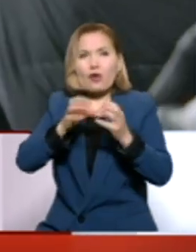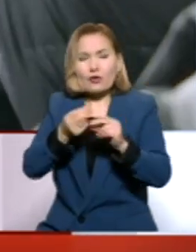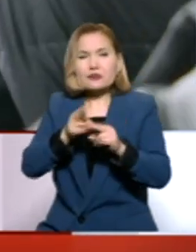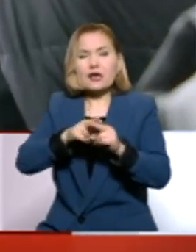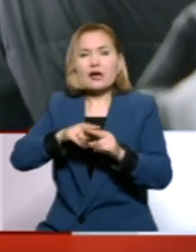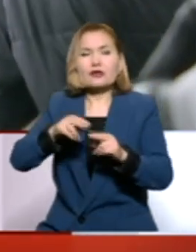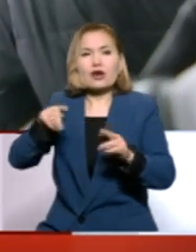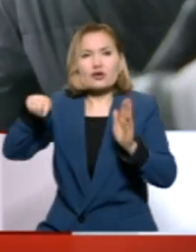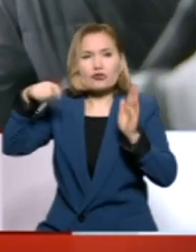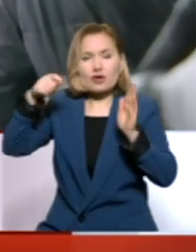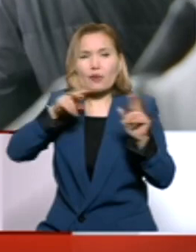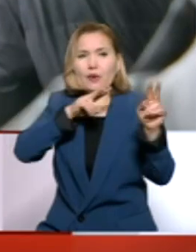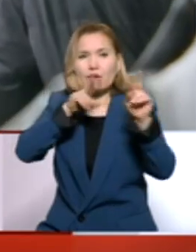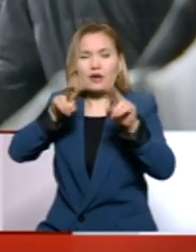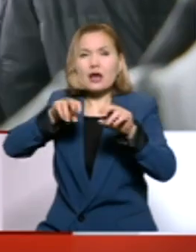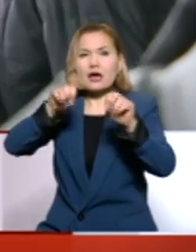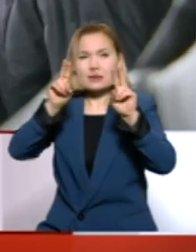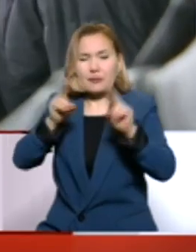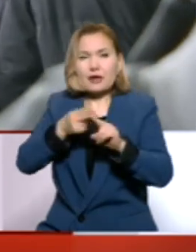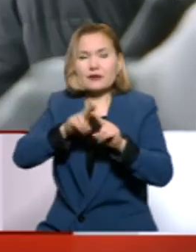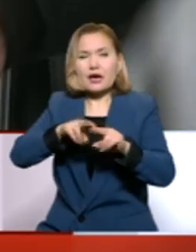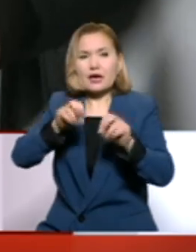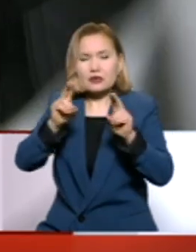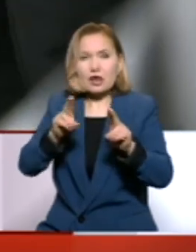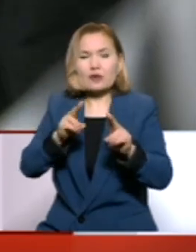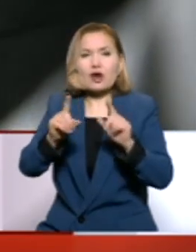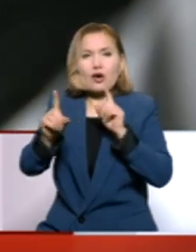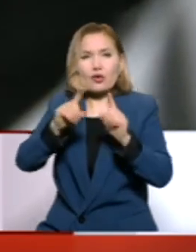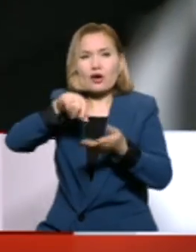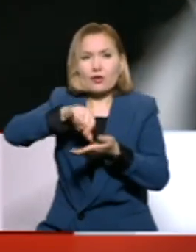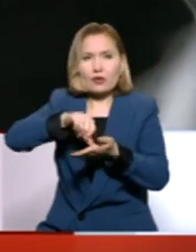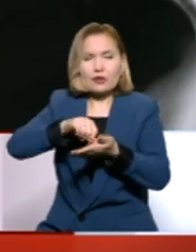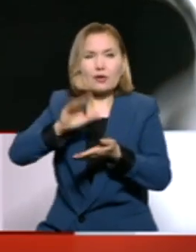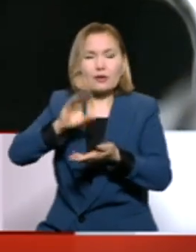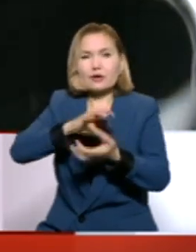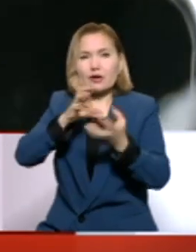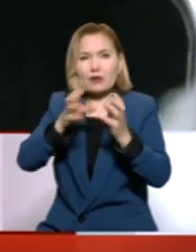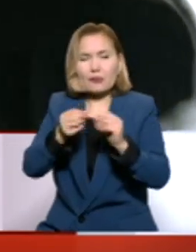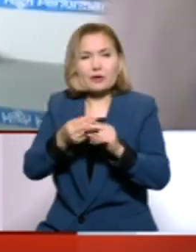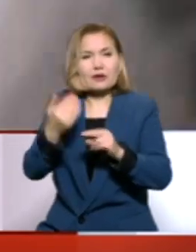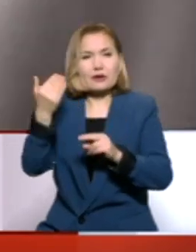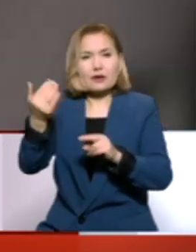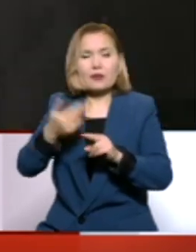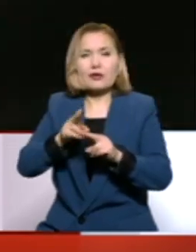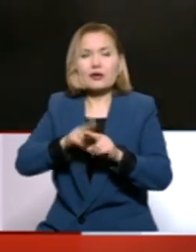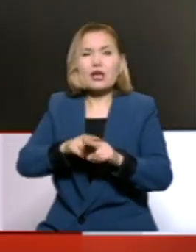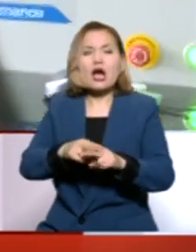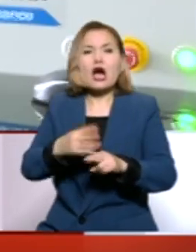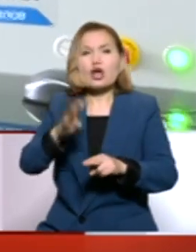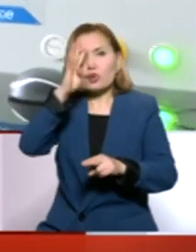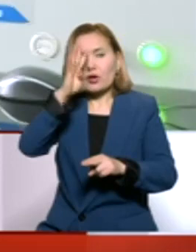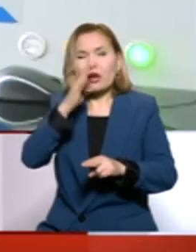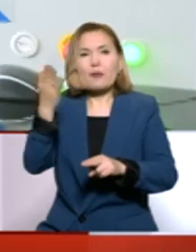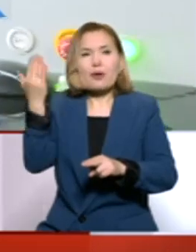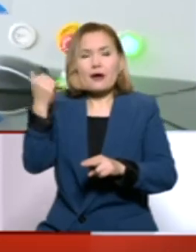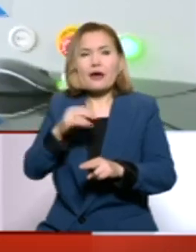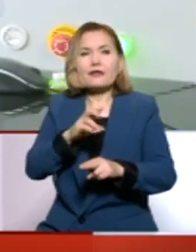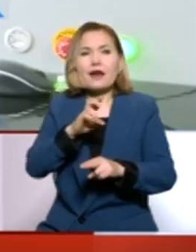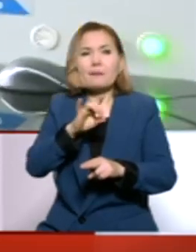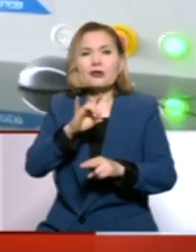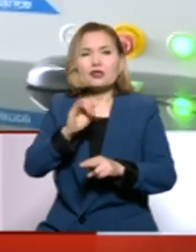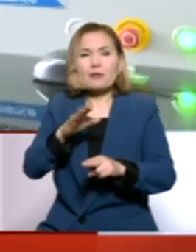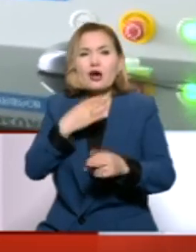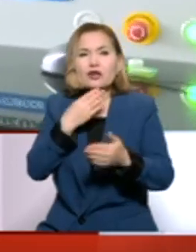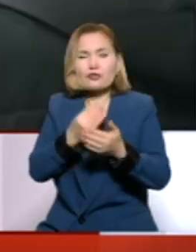болғандықтан журналистерге арнайы басқа конференц зал қарастырылған. Естеріңізге сала кетейік, осыдан 4 ай бұрын Қуандық Бишімбаев